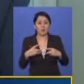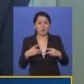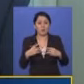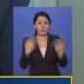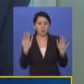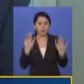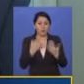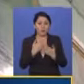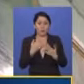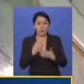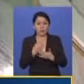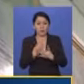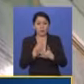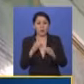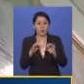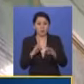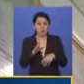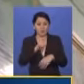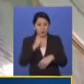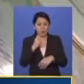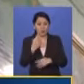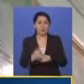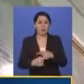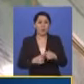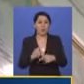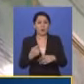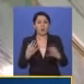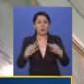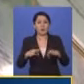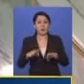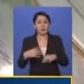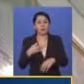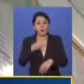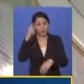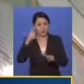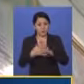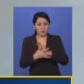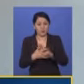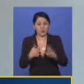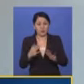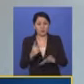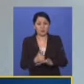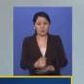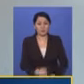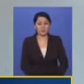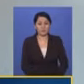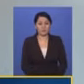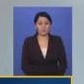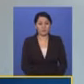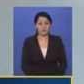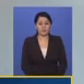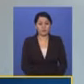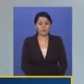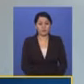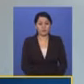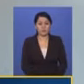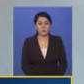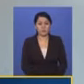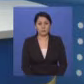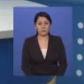фильм көрсеткенін айтты. Яғни жас ұрпақ тәуелсіздіктің қадір қасиетін терең түсінуі қажет. Айгерім Сұлтанова, Самат Есенгалиев,